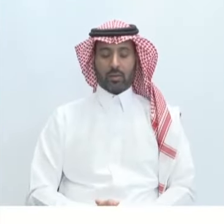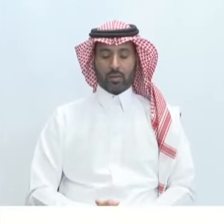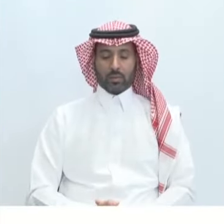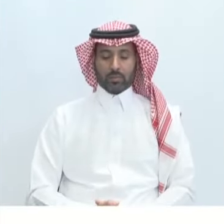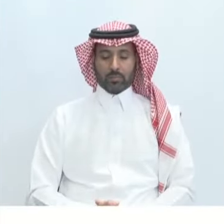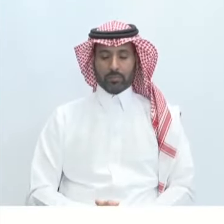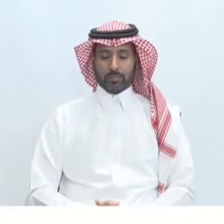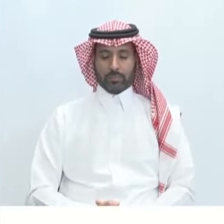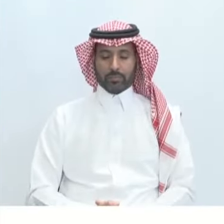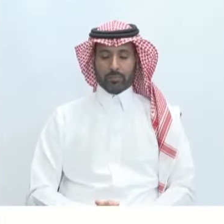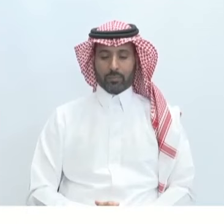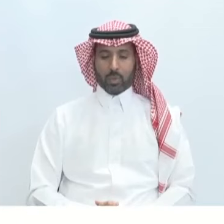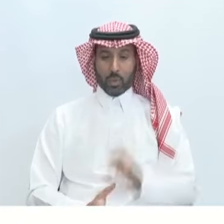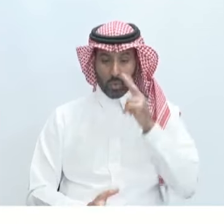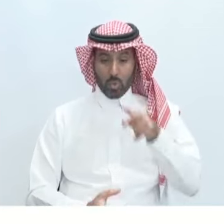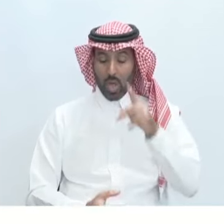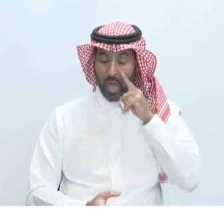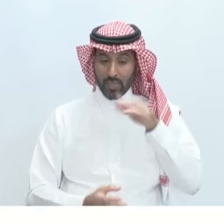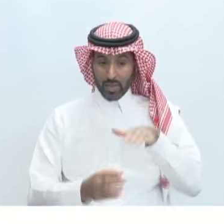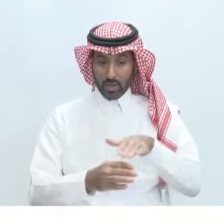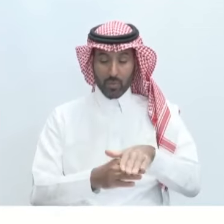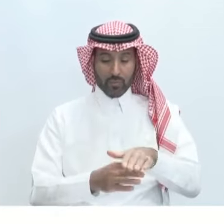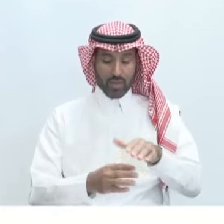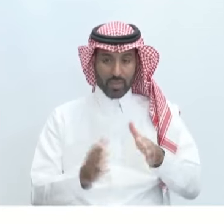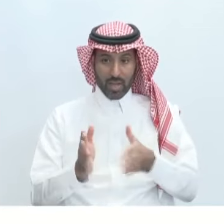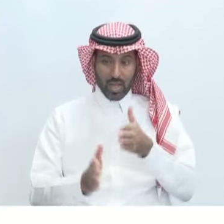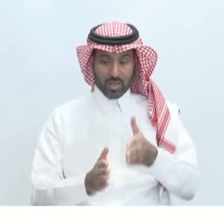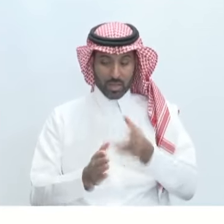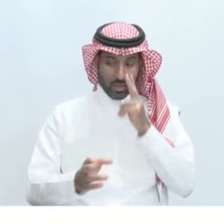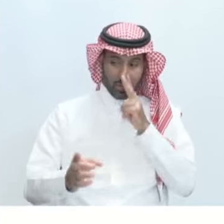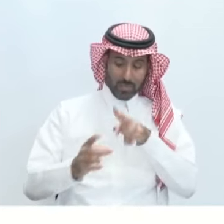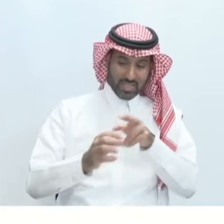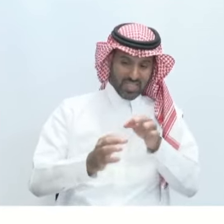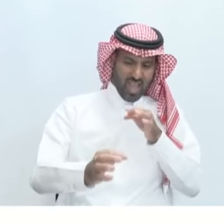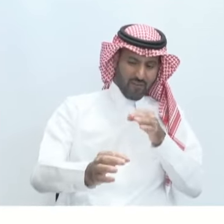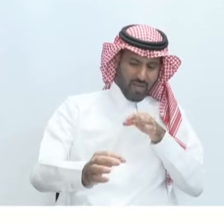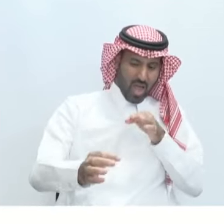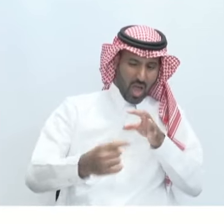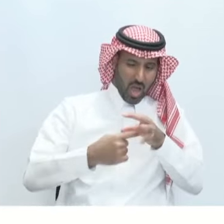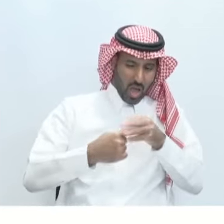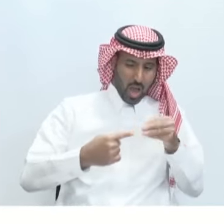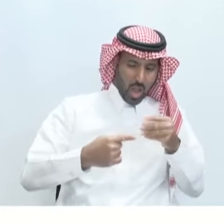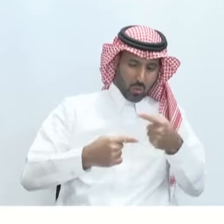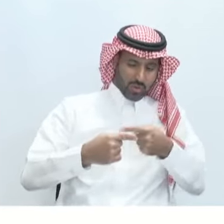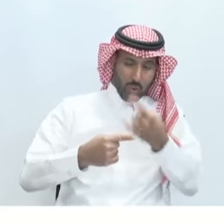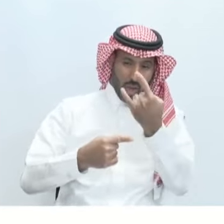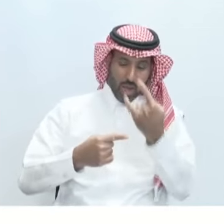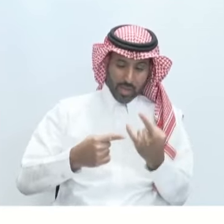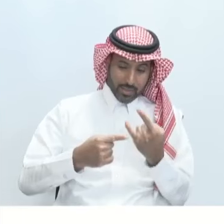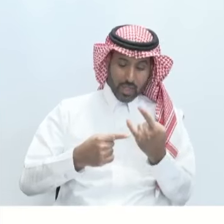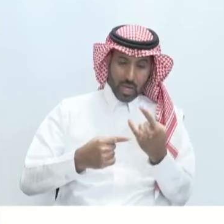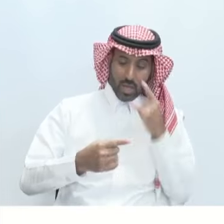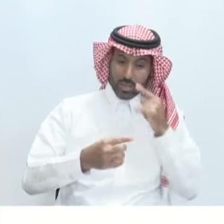لليمين اذا نلاحظ ان الروبوت في هذه الحاله عند اكتشافه لمسافه اقل من او تساوي العش